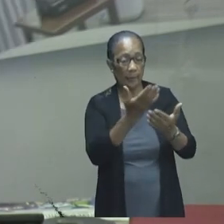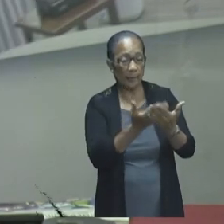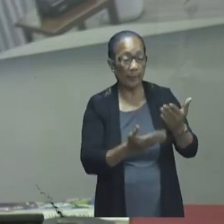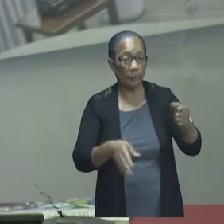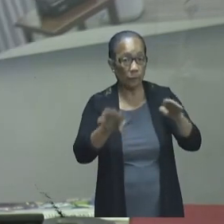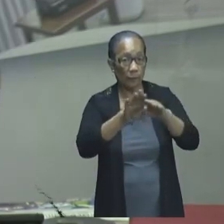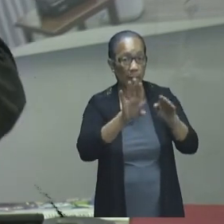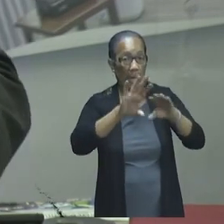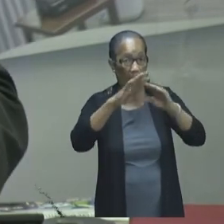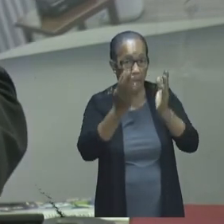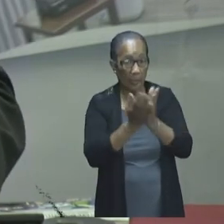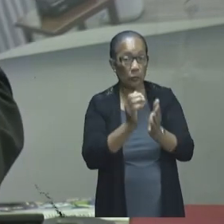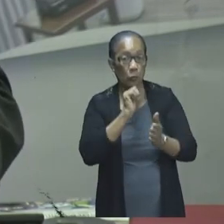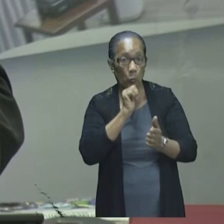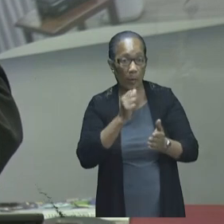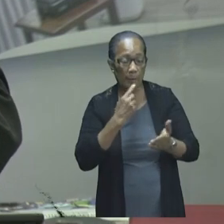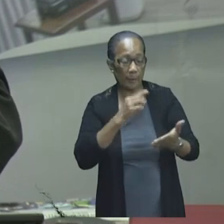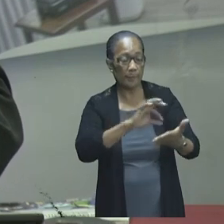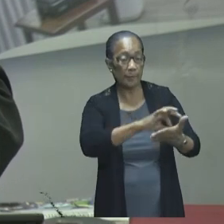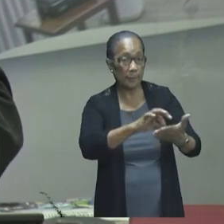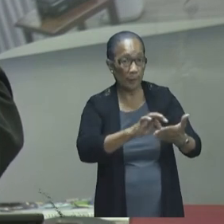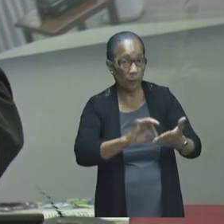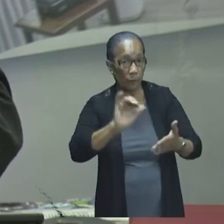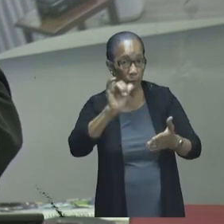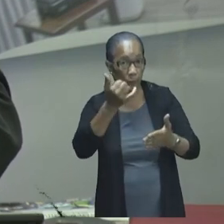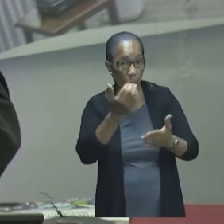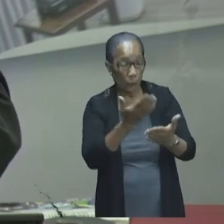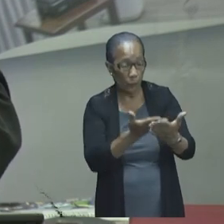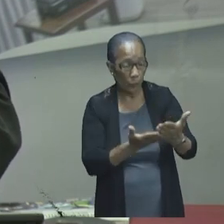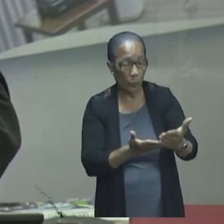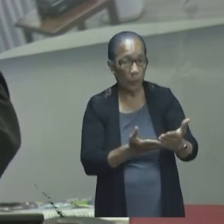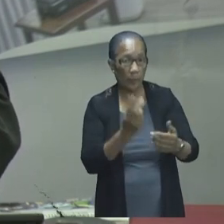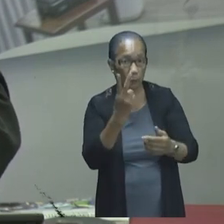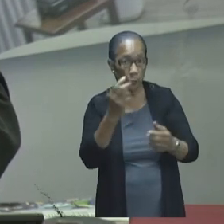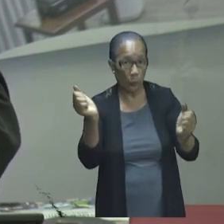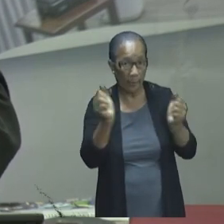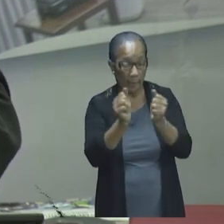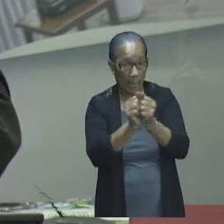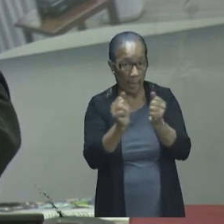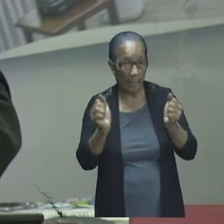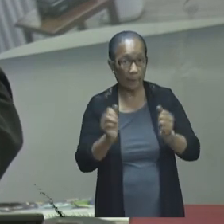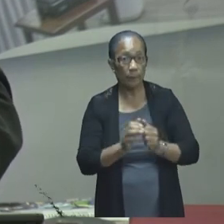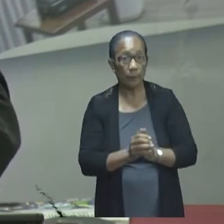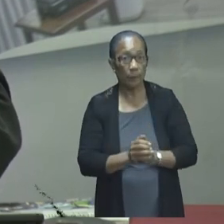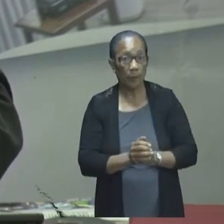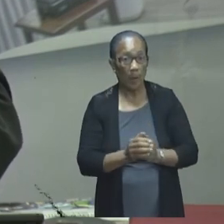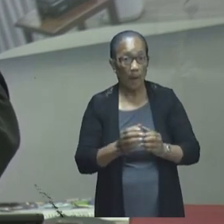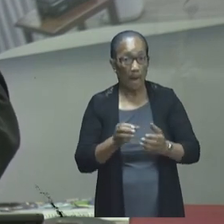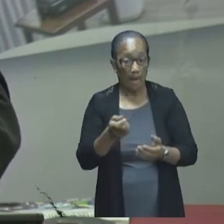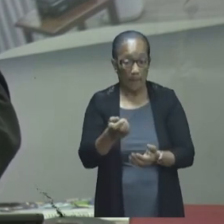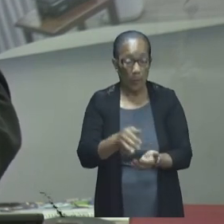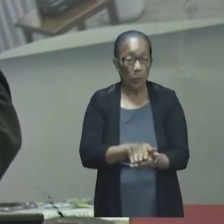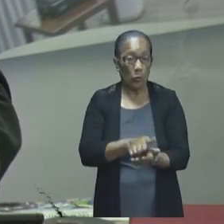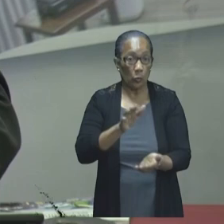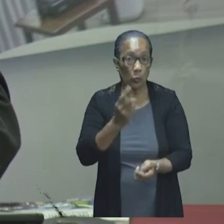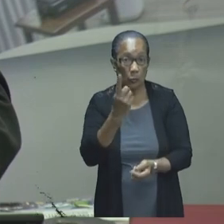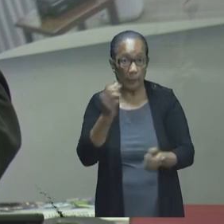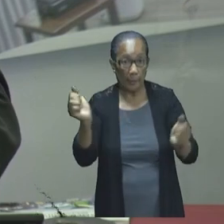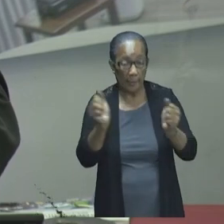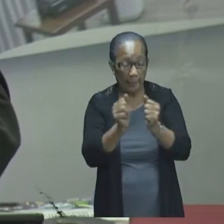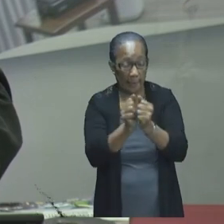beschreven hebben in herstelplan voor twee jaar begroting voor een